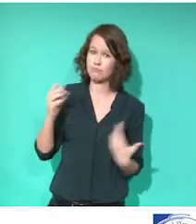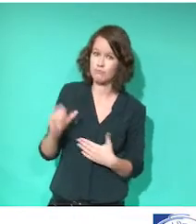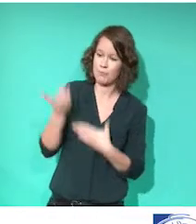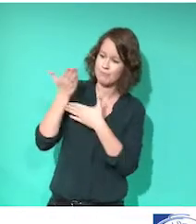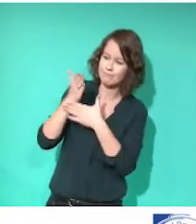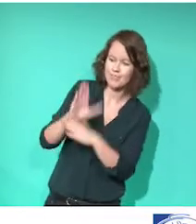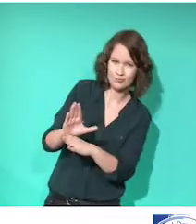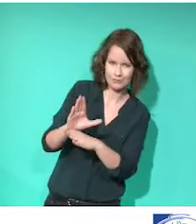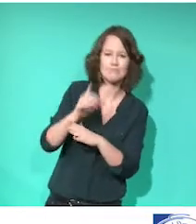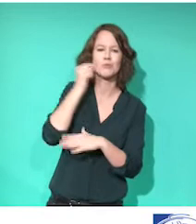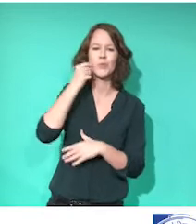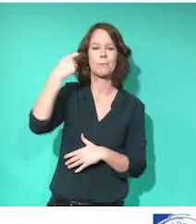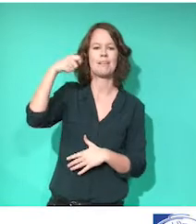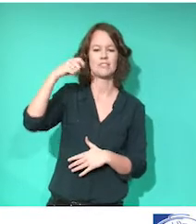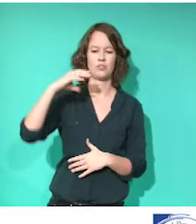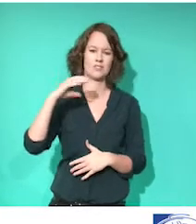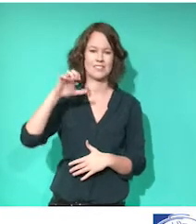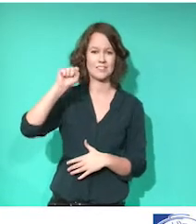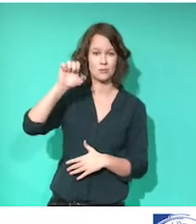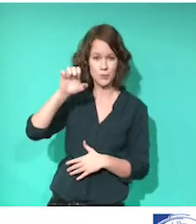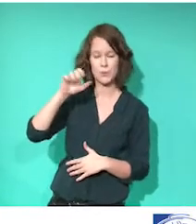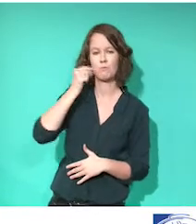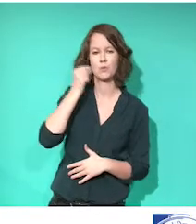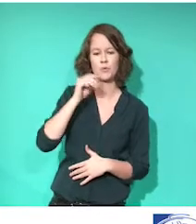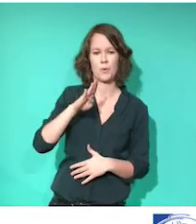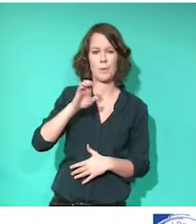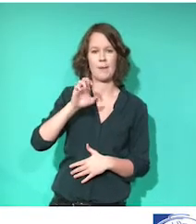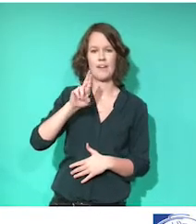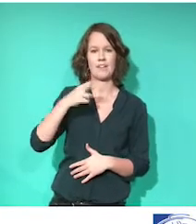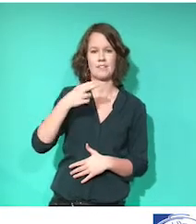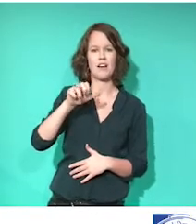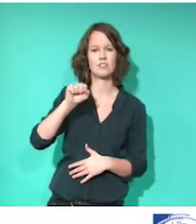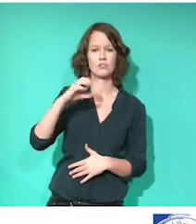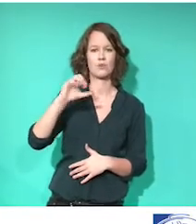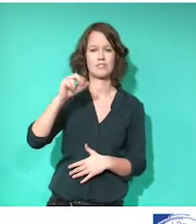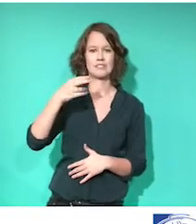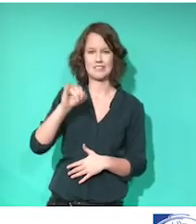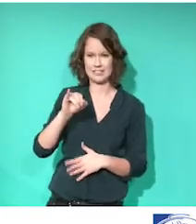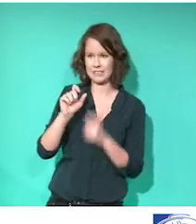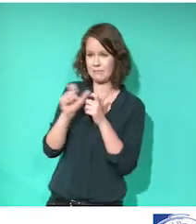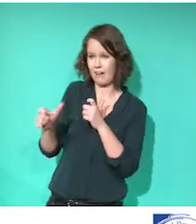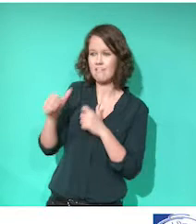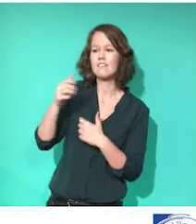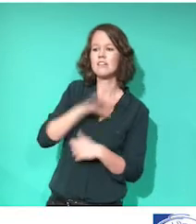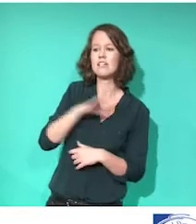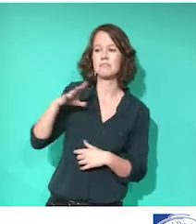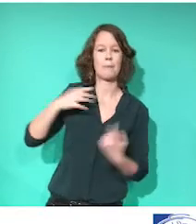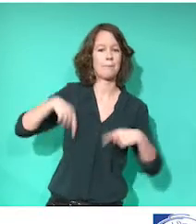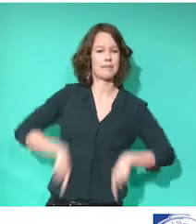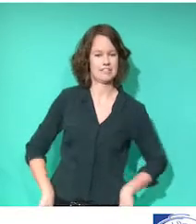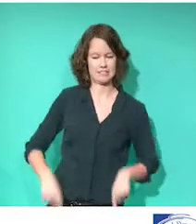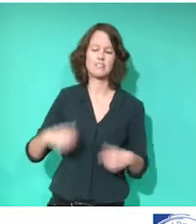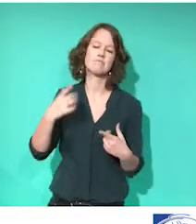Patrick Bernasconi, et puis après, l'excellente Laurence Rossignol, ministre des Familles, de l'Enfance et du Droit des